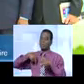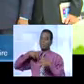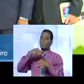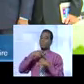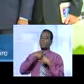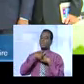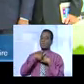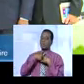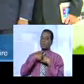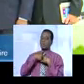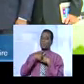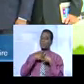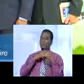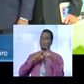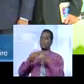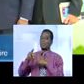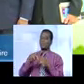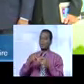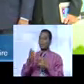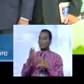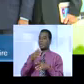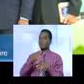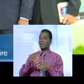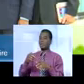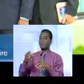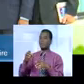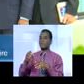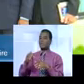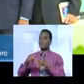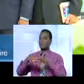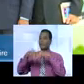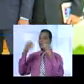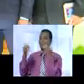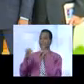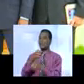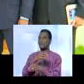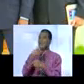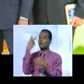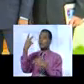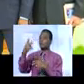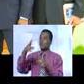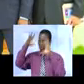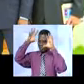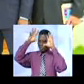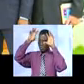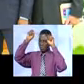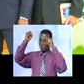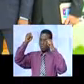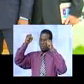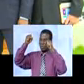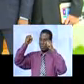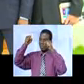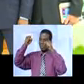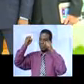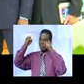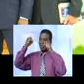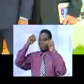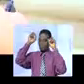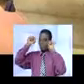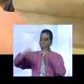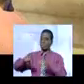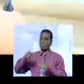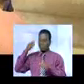des domaines de coopération et les deux présidents pourront les